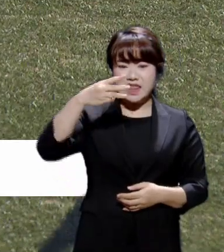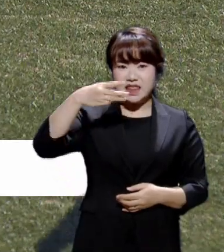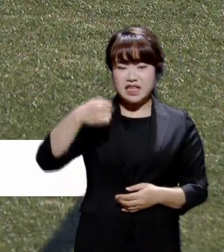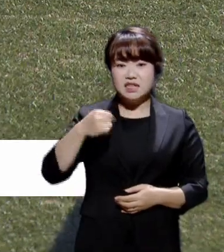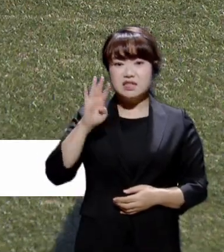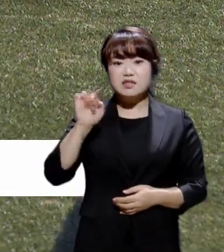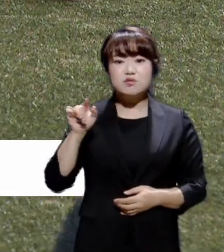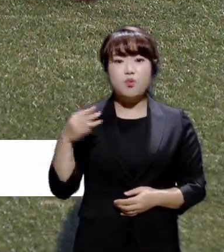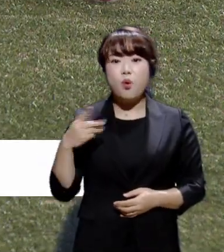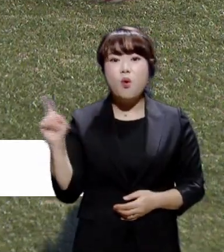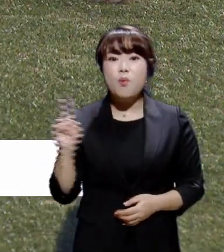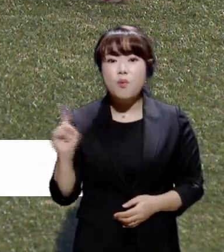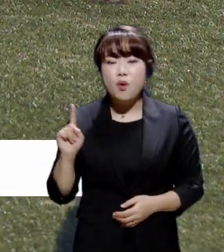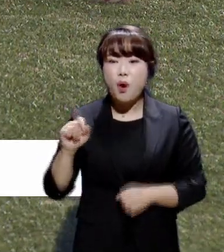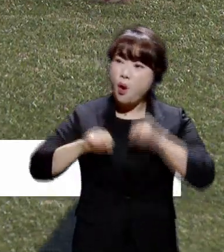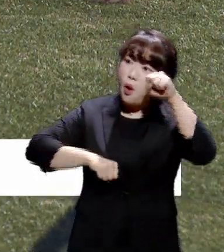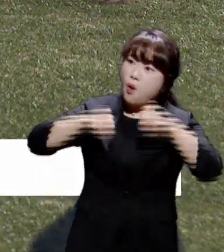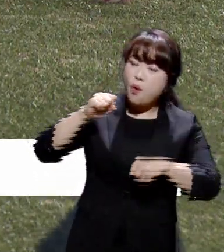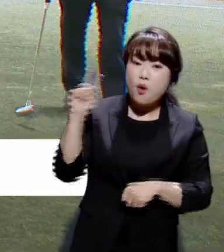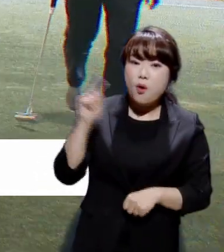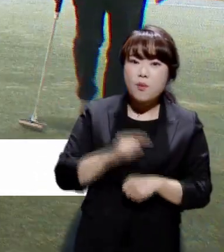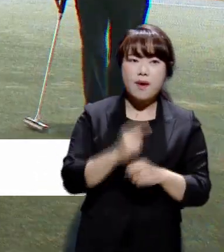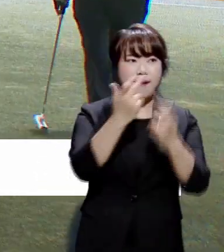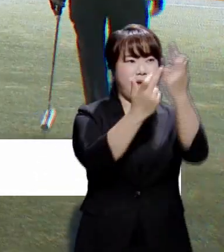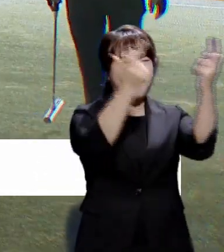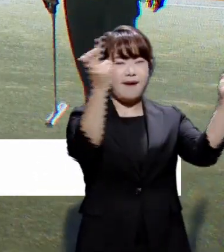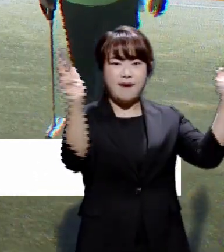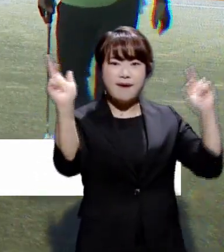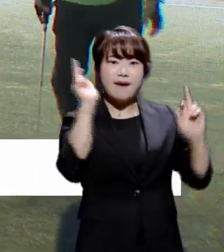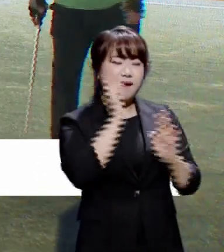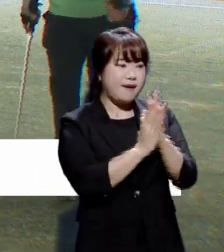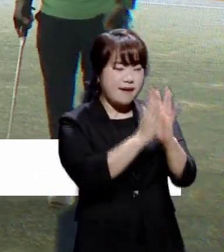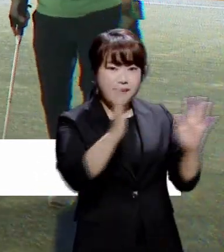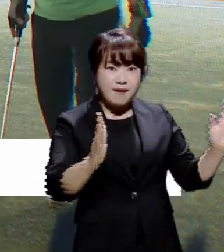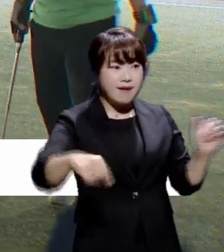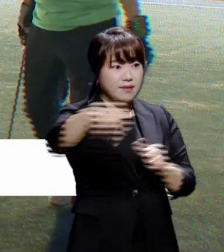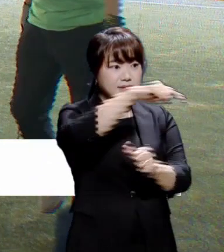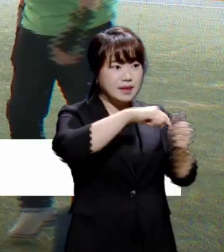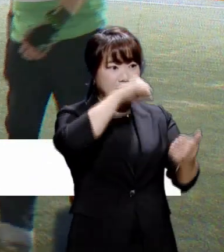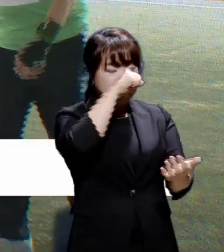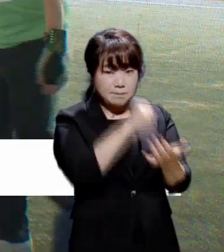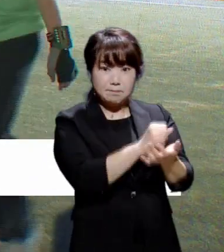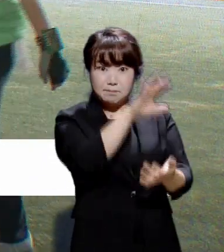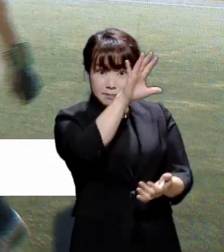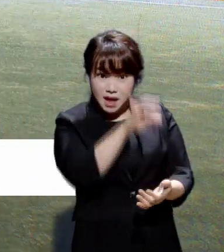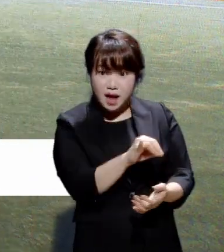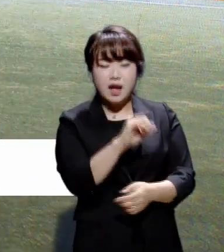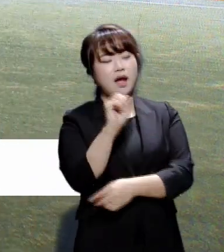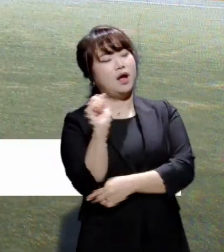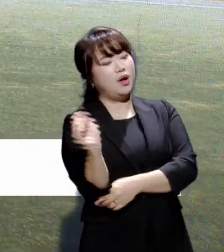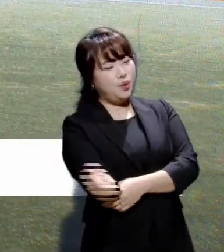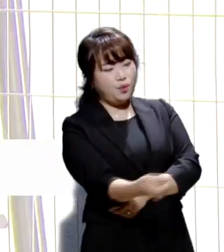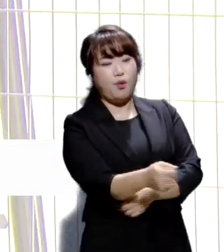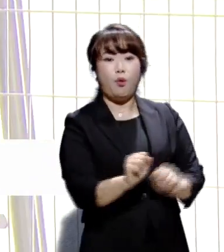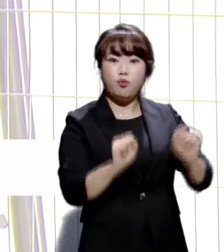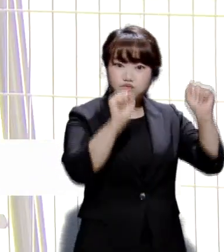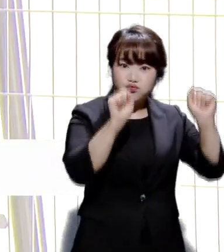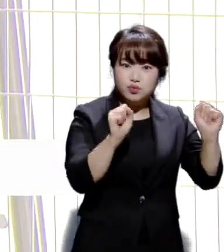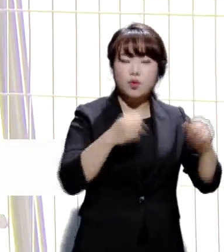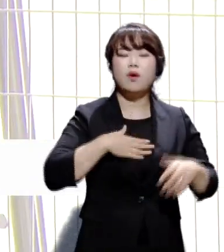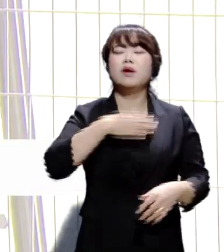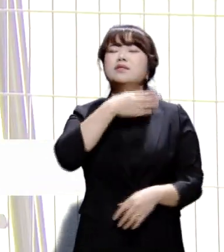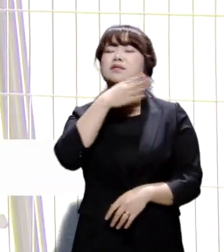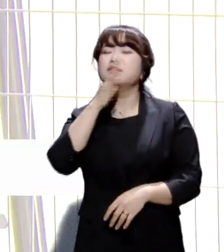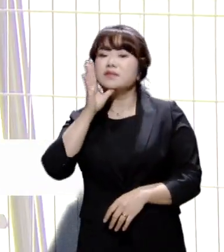게이트볼은 자연 환경에 가장 걸맞게 운동을 할 수 있는 그리고 노년을 건강하게